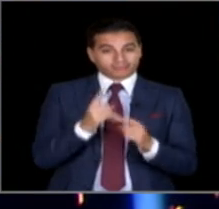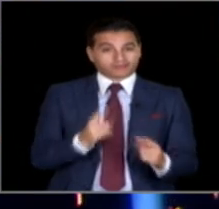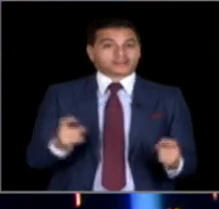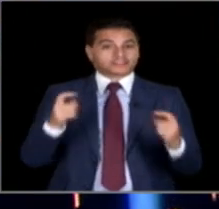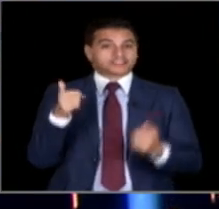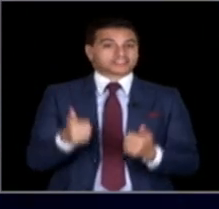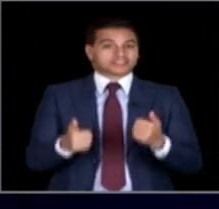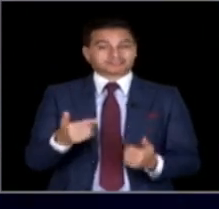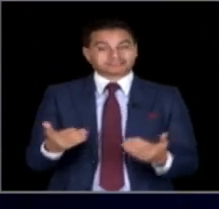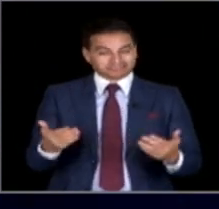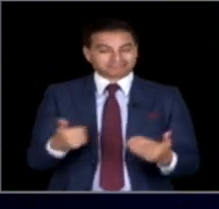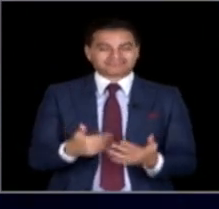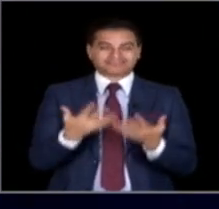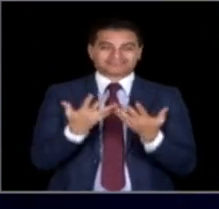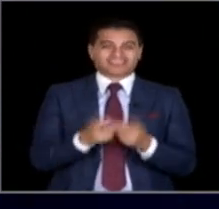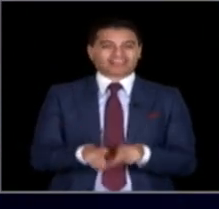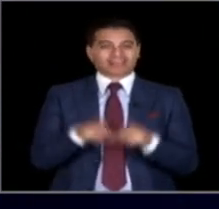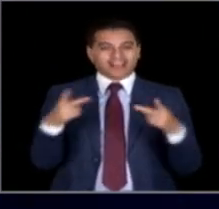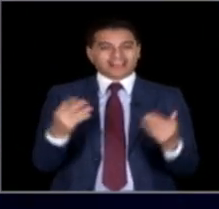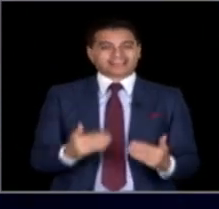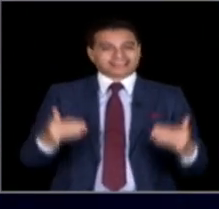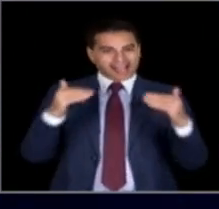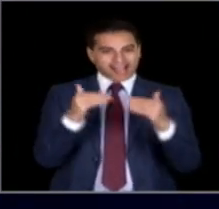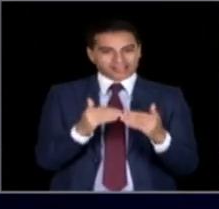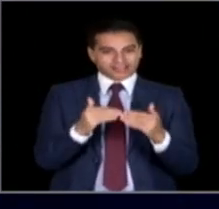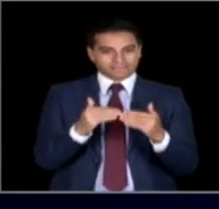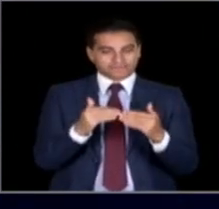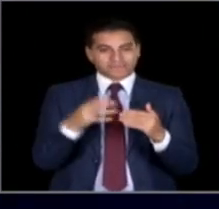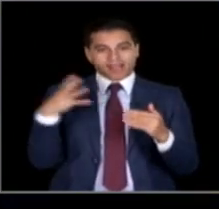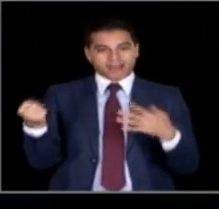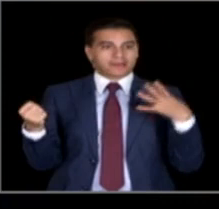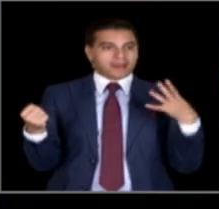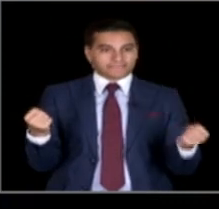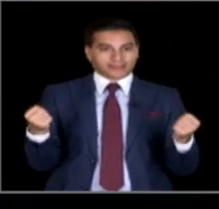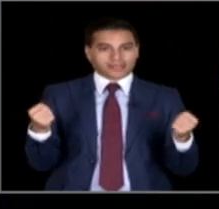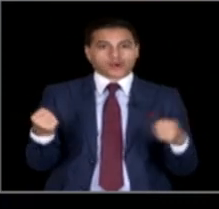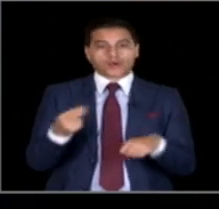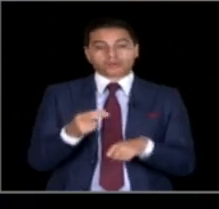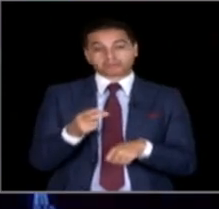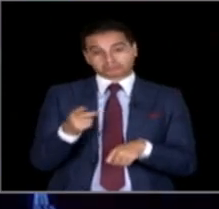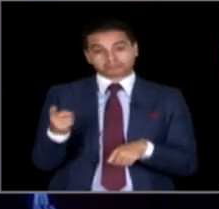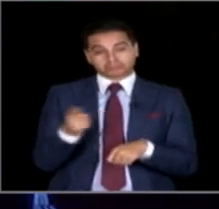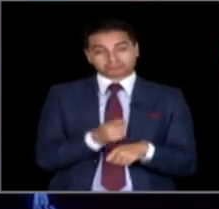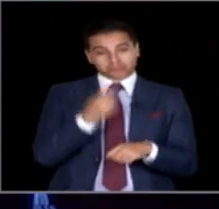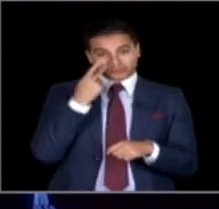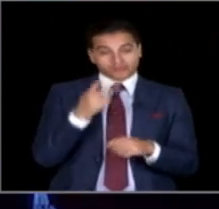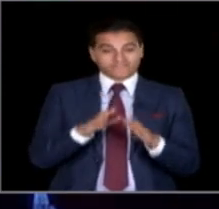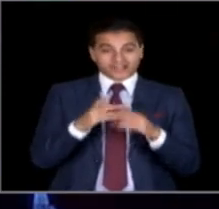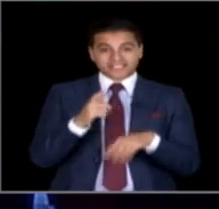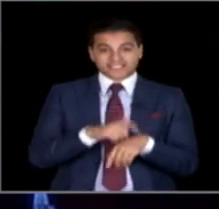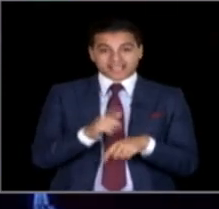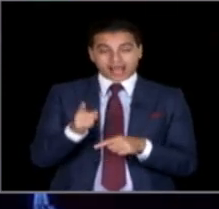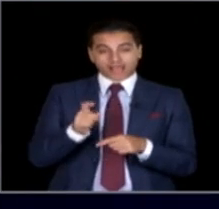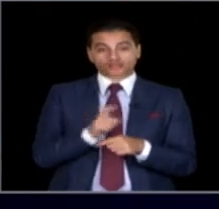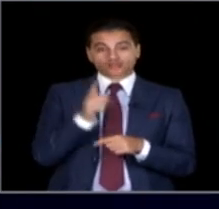بقى، النتيجة اتغيرت، تعادل التعالب 40، الساعة 40. الساعة